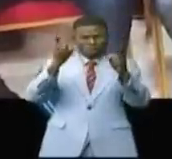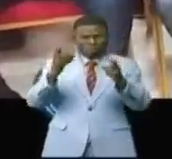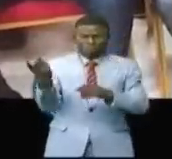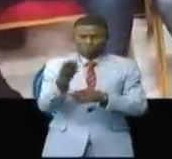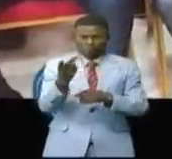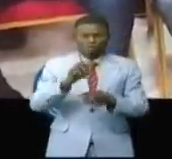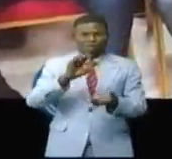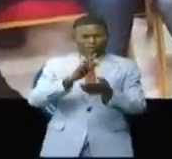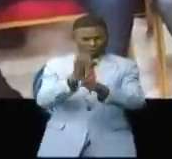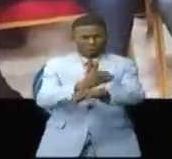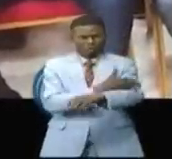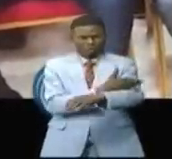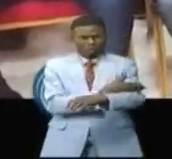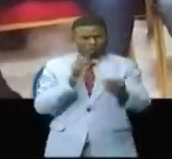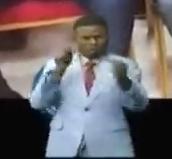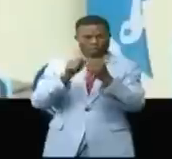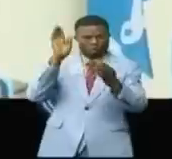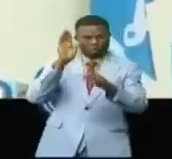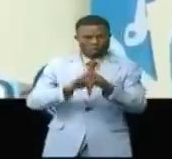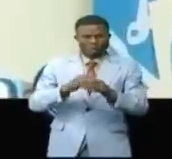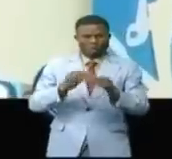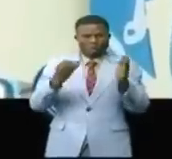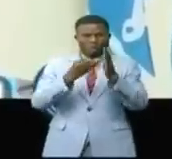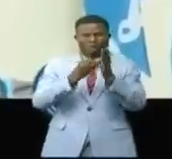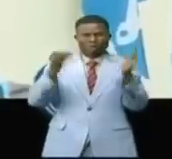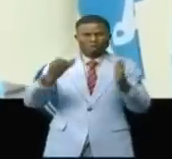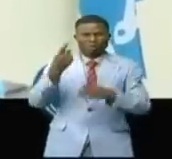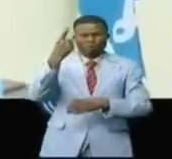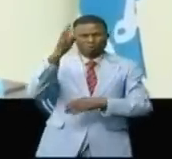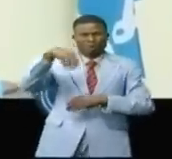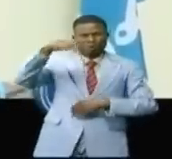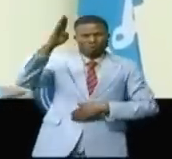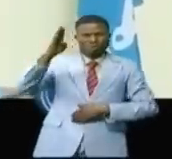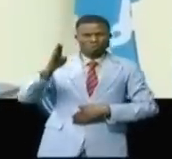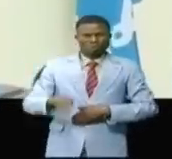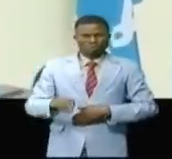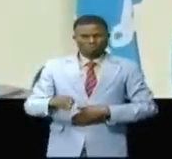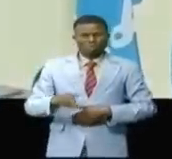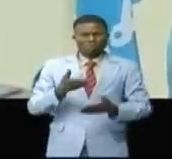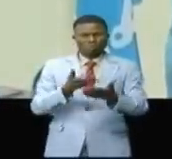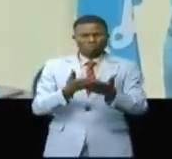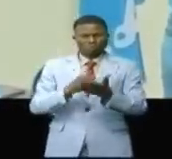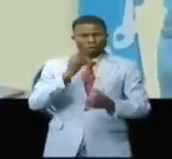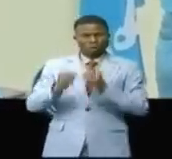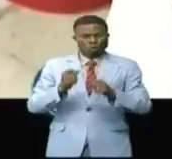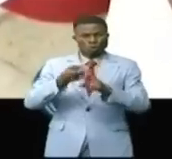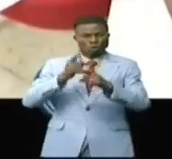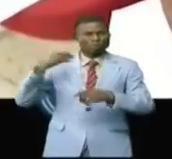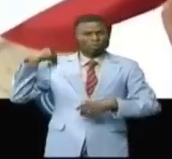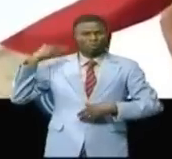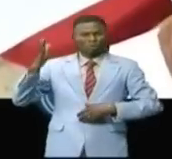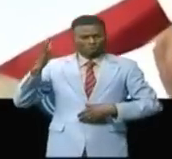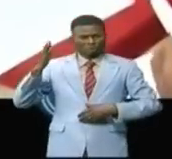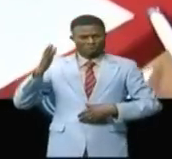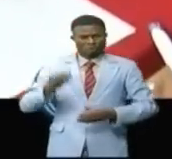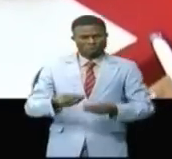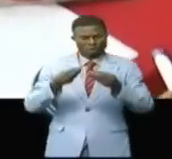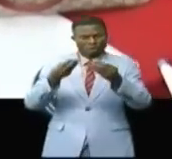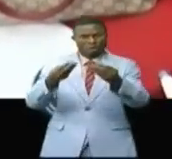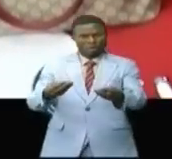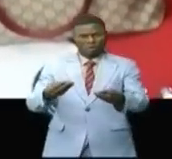améliorée jusqu'à atteindre 75% alors ceci dit les efforts de l'état à mettre en place